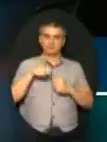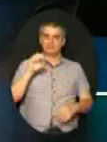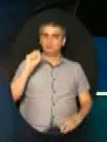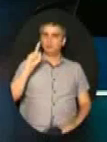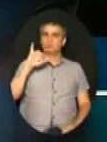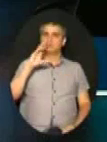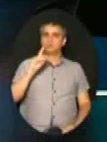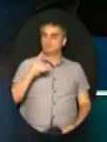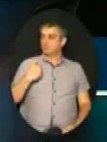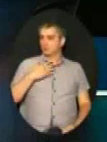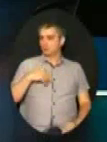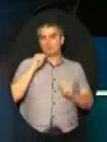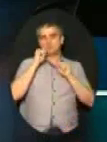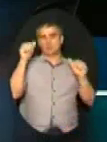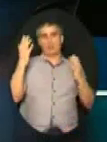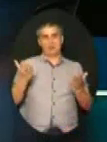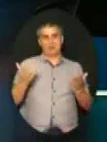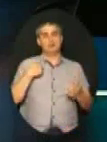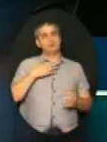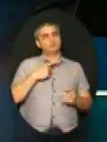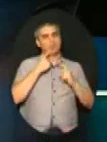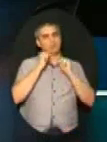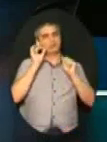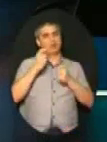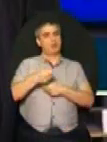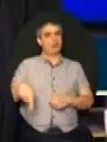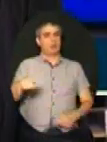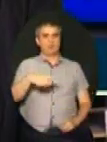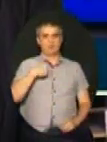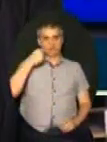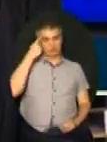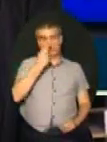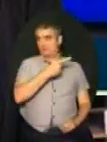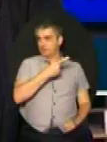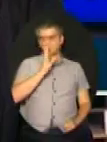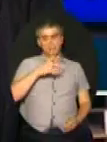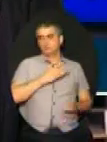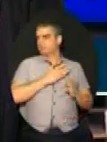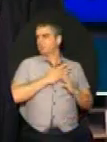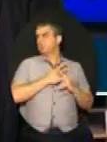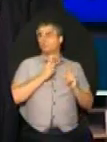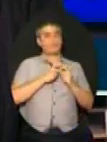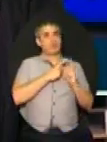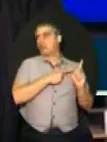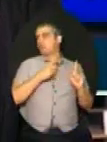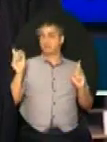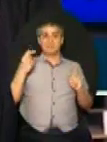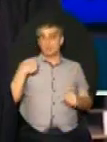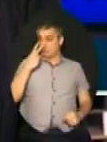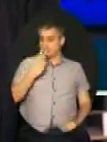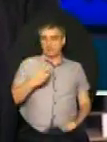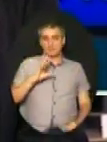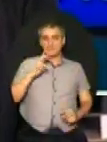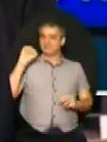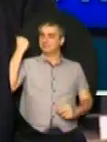סוויד. אני רוצה לזעוק זעקה. אני רוצה לזעוק את הזעקה של החקלאים. אני חושבת שהדבר הזה אמור להיות חוצה מפלגות. אם אנחנו מסתכלים